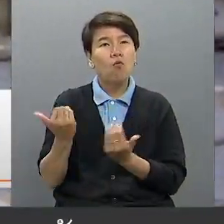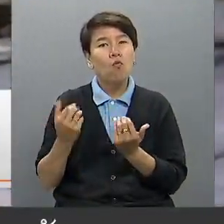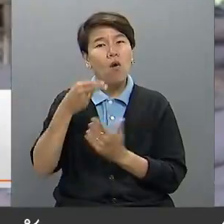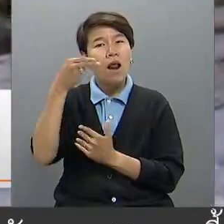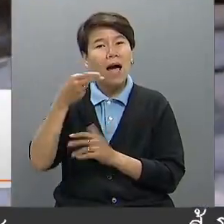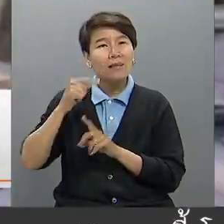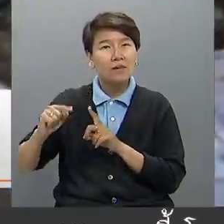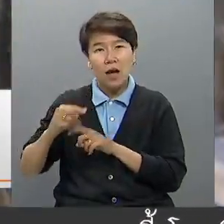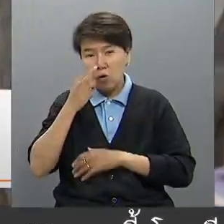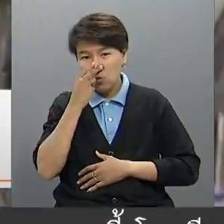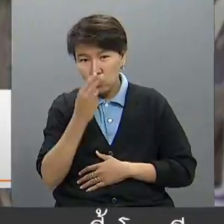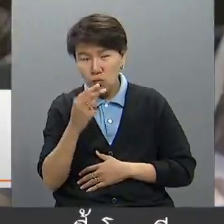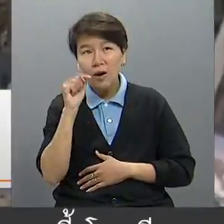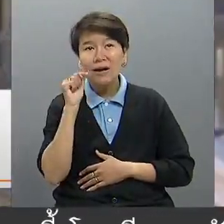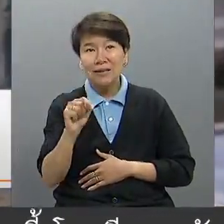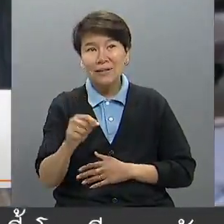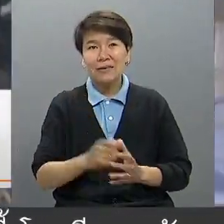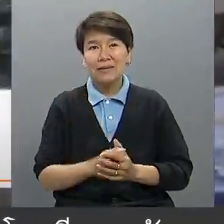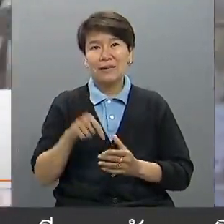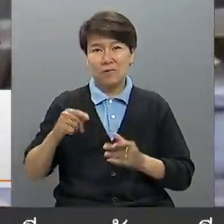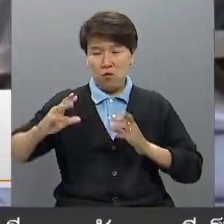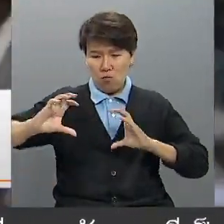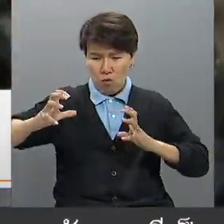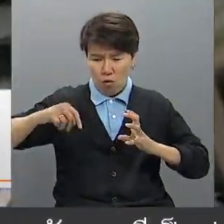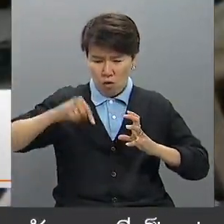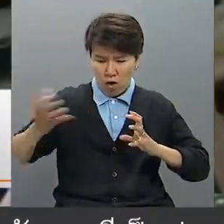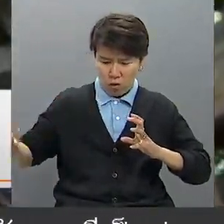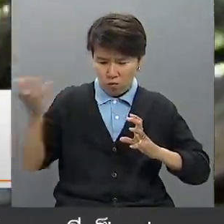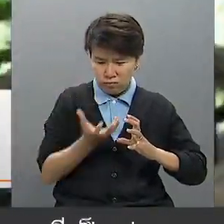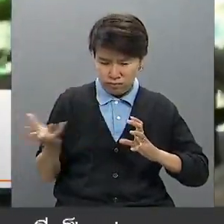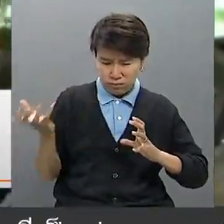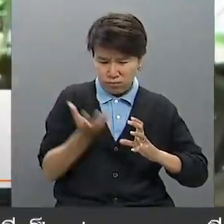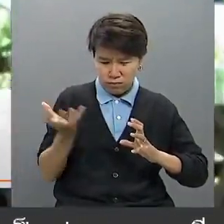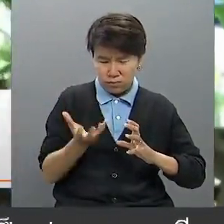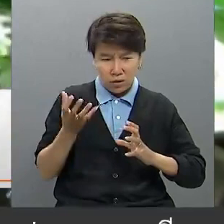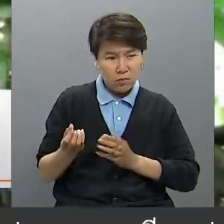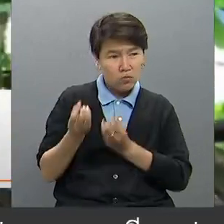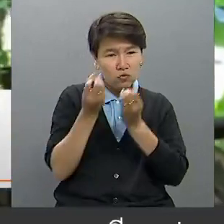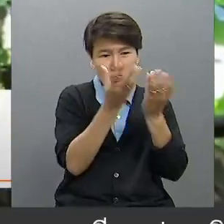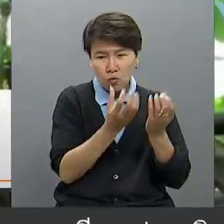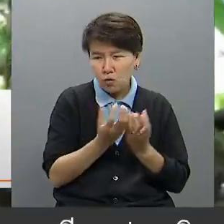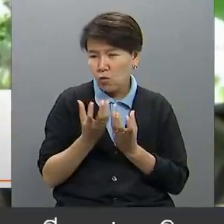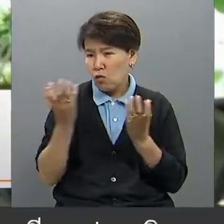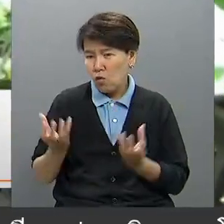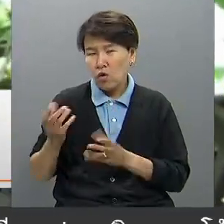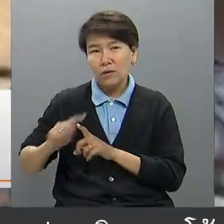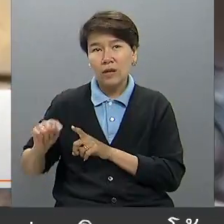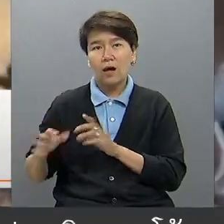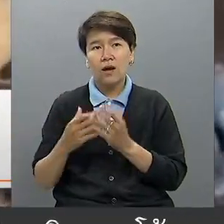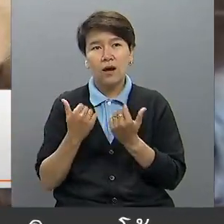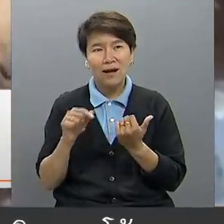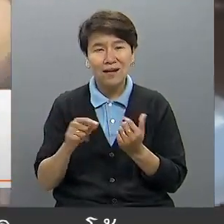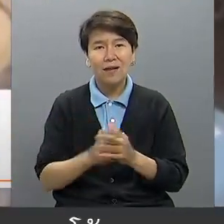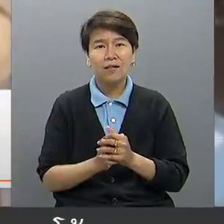นยานพาหนะที่ใช้บรรทุกสัมภาระต่างๆนะครับขนส่งสินค้าโดยสารปัจจุบันเกวียนไม่เป็นที่นิยมแล้วเนื่องจากว่